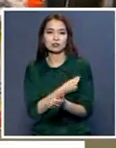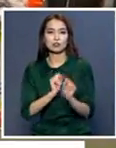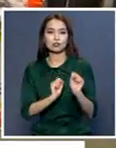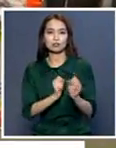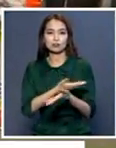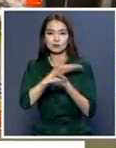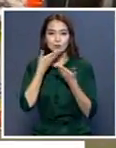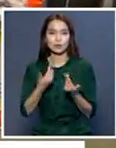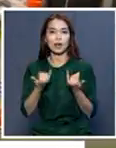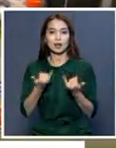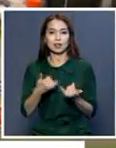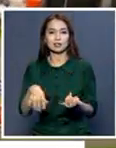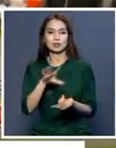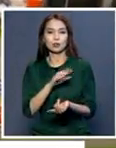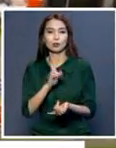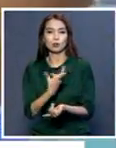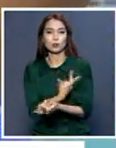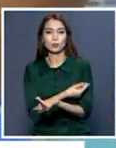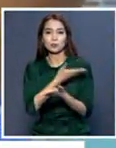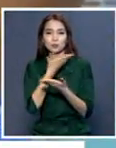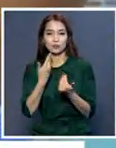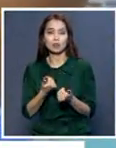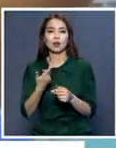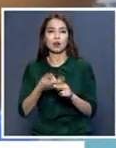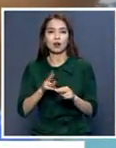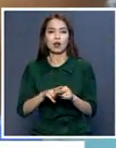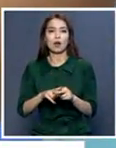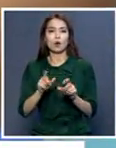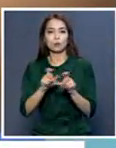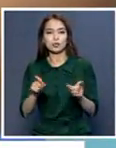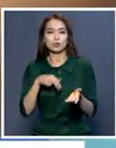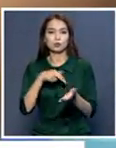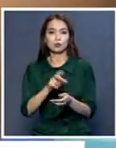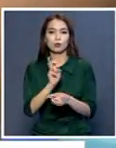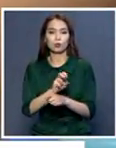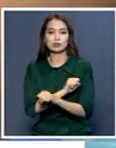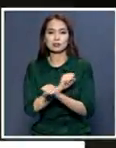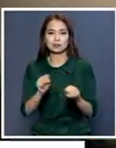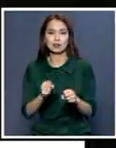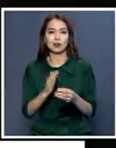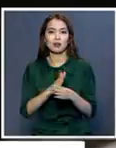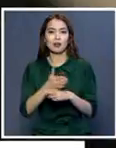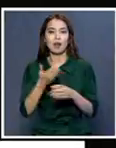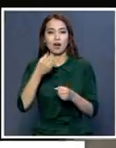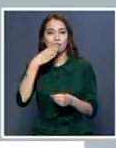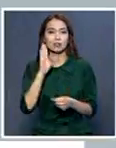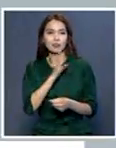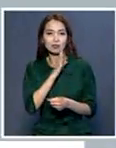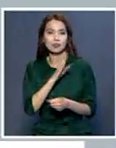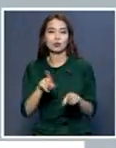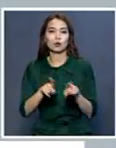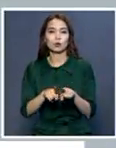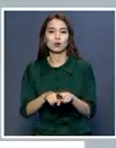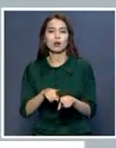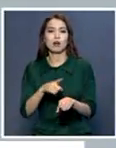жергілікті билік екпе жасалмаған балаларға мектеп пен қоғамдық орындарға баруға тыйым салды. Ал ата-аналар түрлі себептермен екпеден